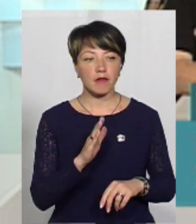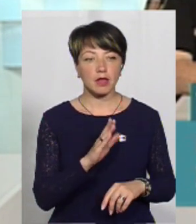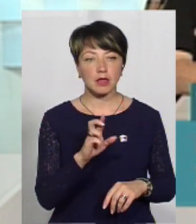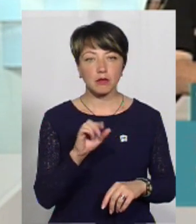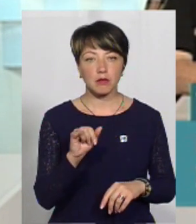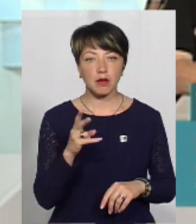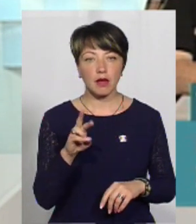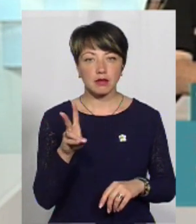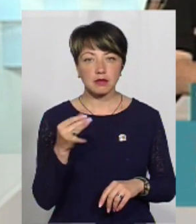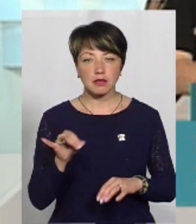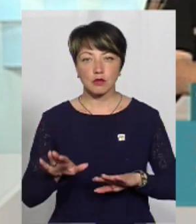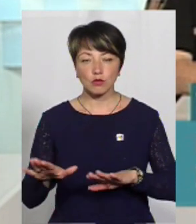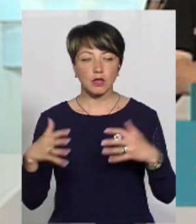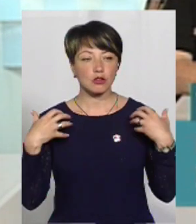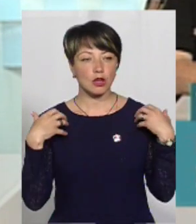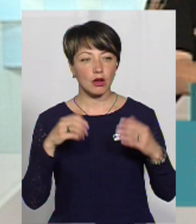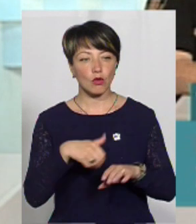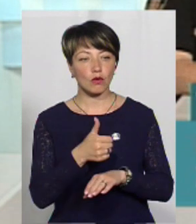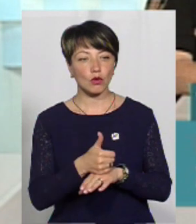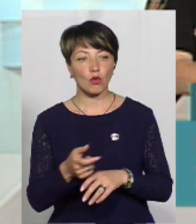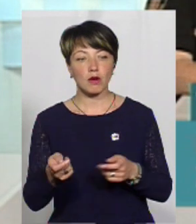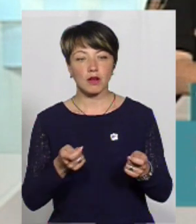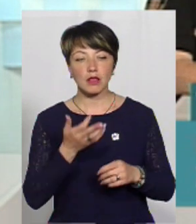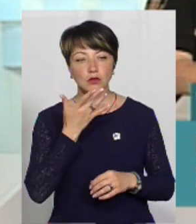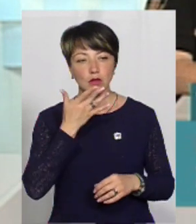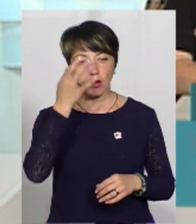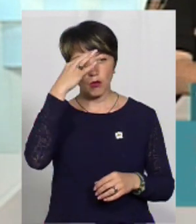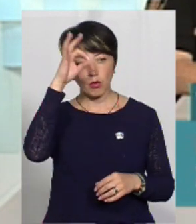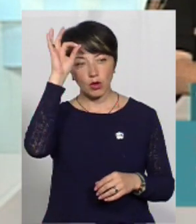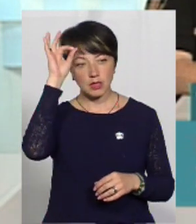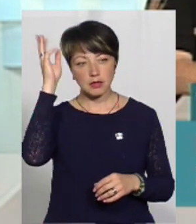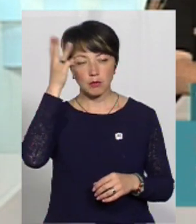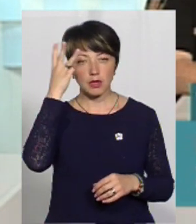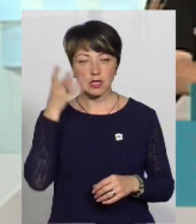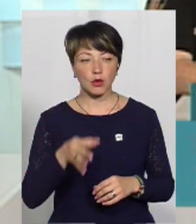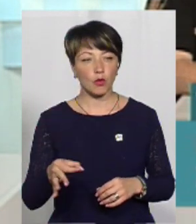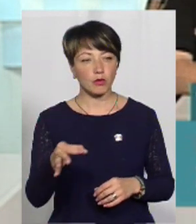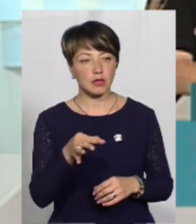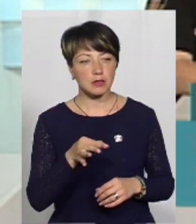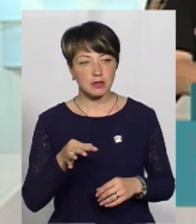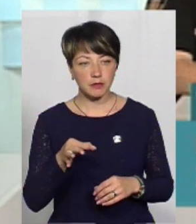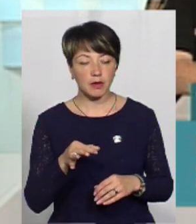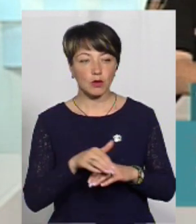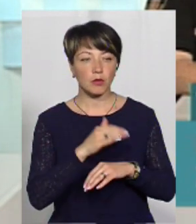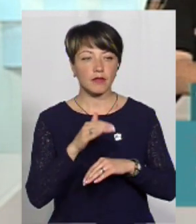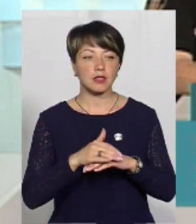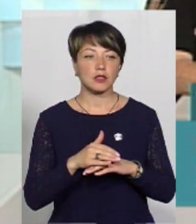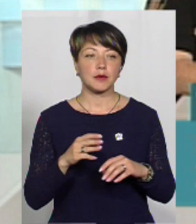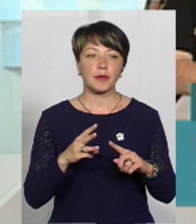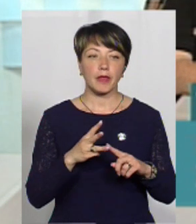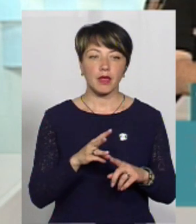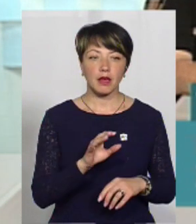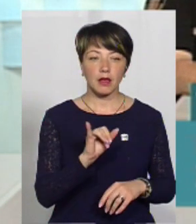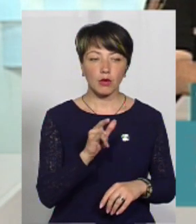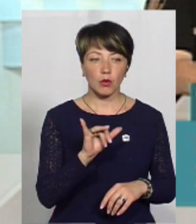Валентин Білянський, заступник начальника головного управління Національної поліції в Хмельницькій області. Доброго вечора. Та